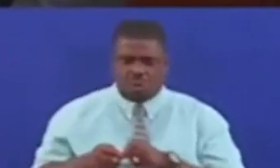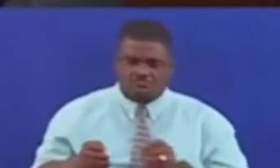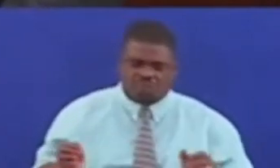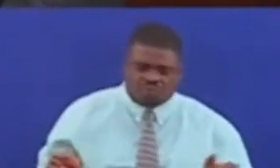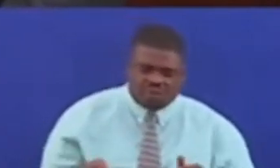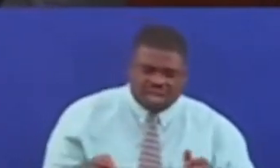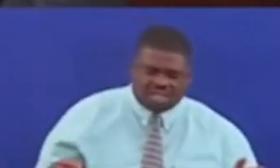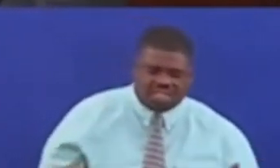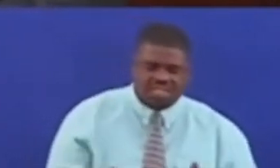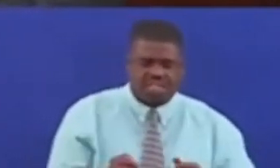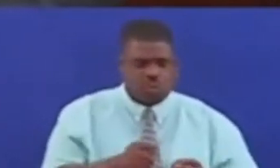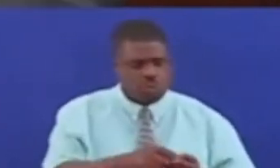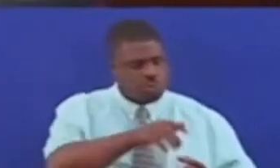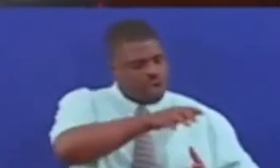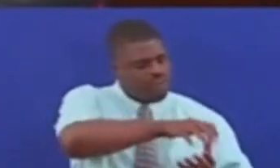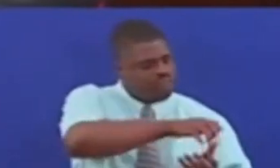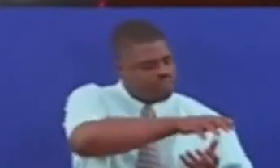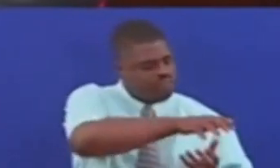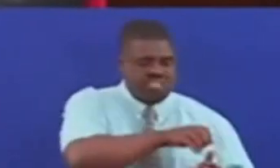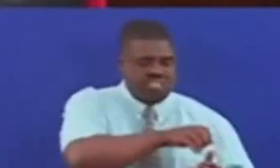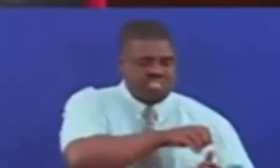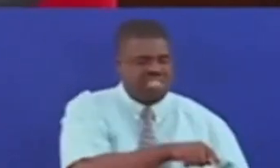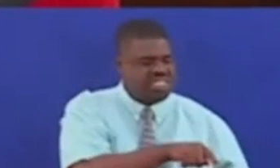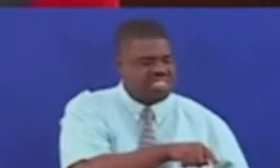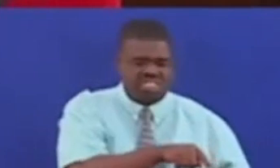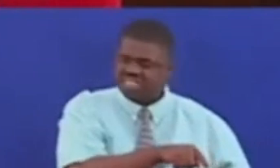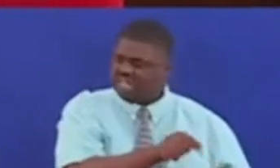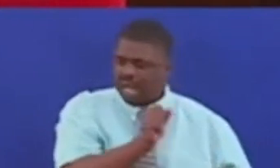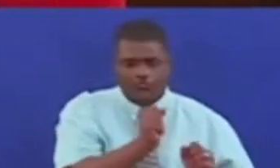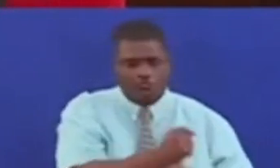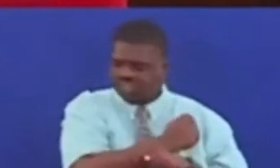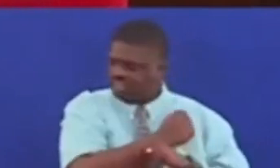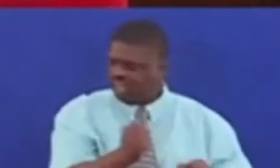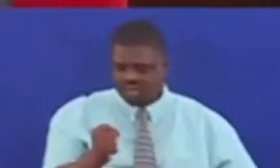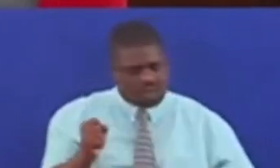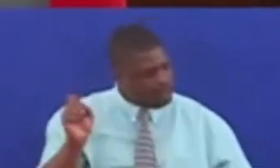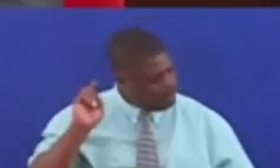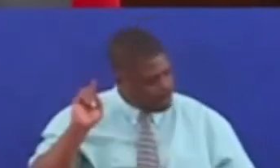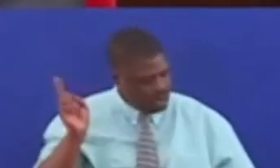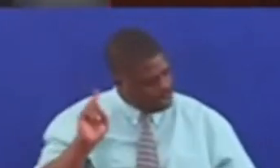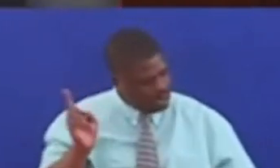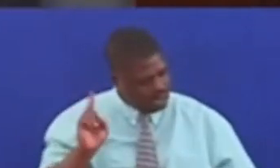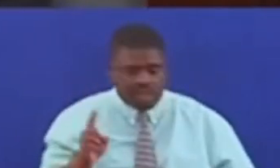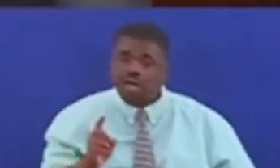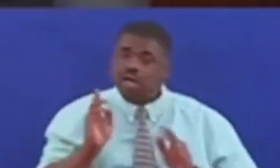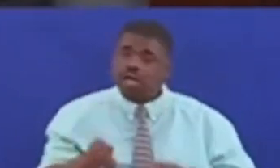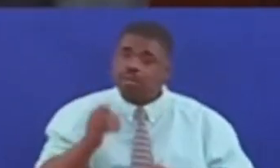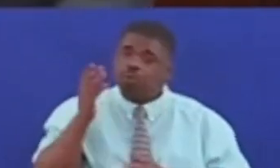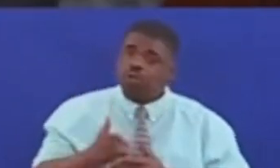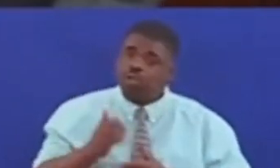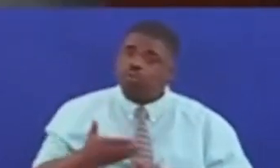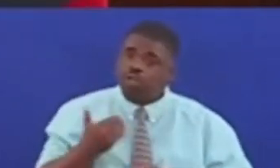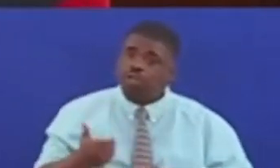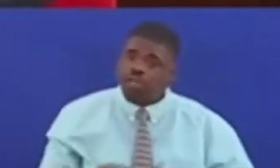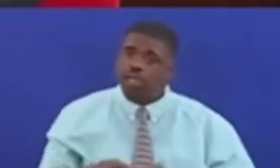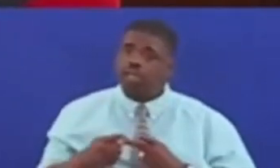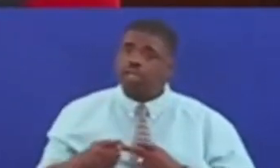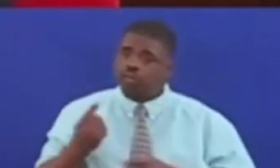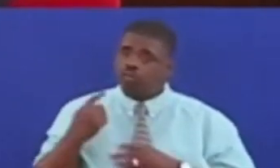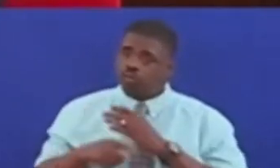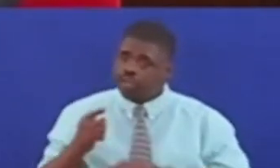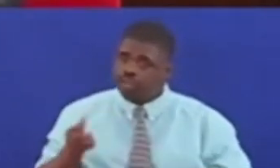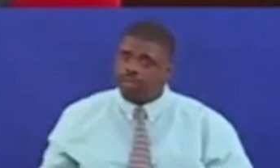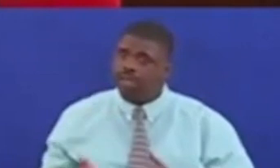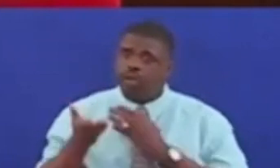wavuvi. Hii haiwezekani, hapana. Kama ni kweli tunataka tuende kwenye rural development,